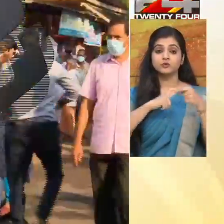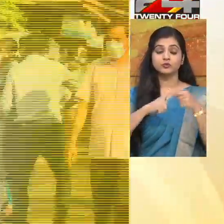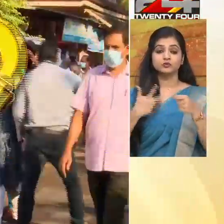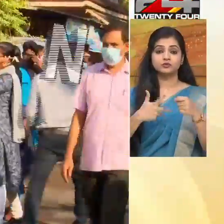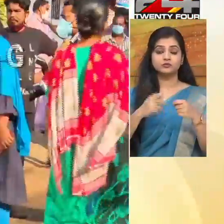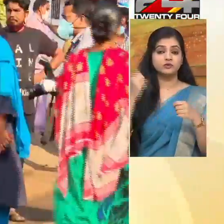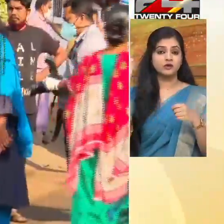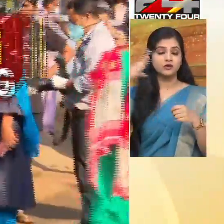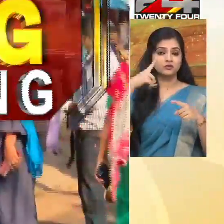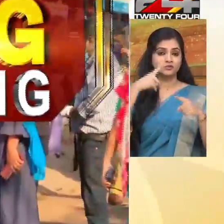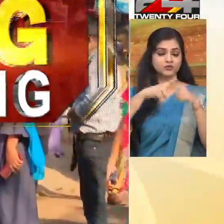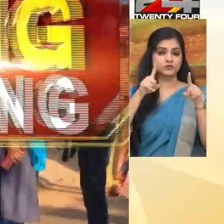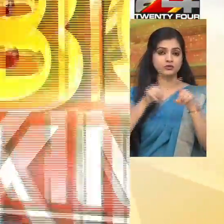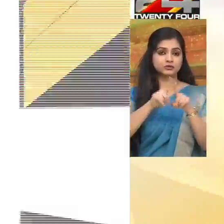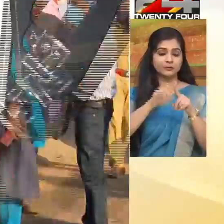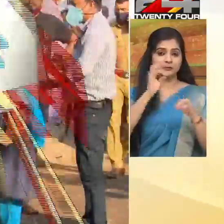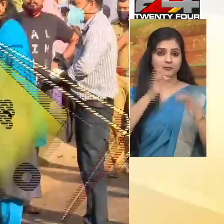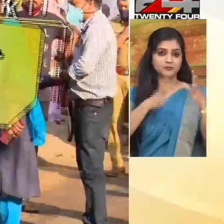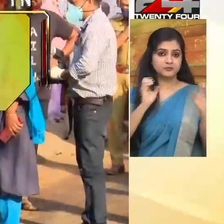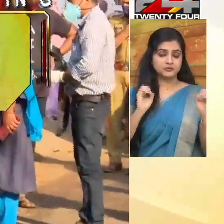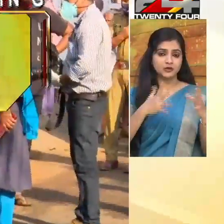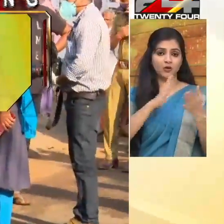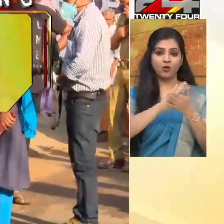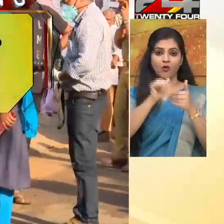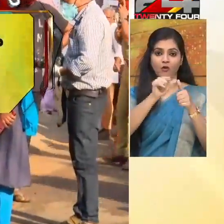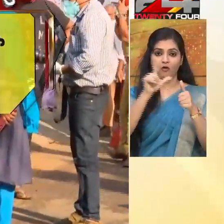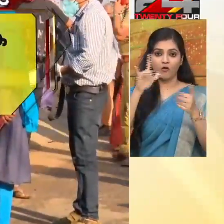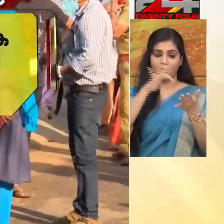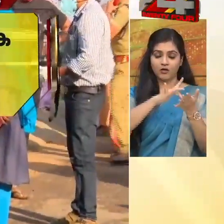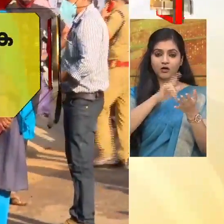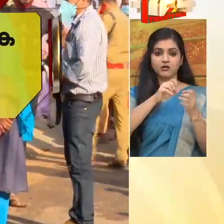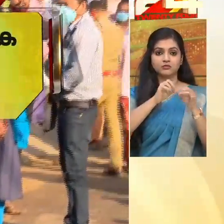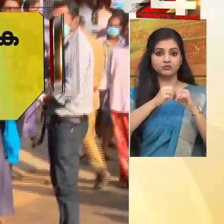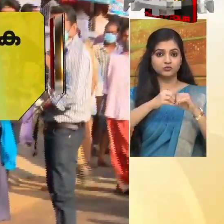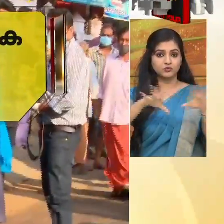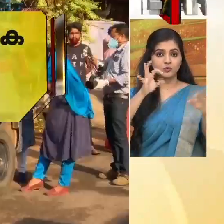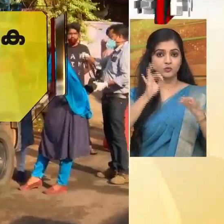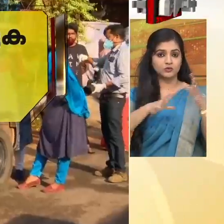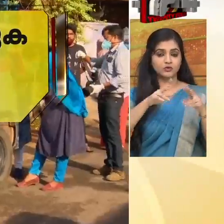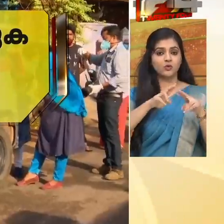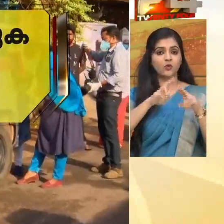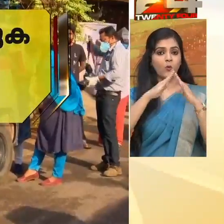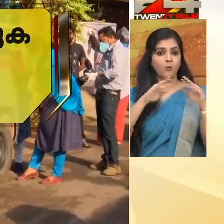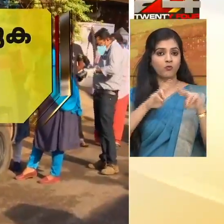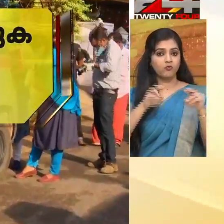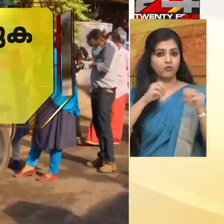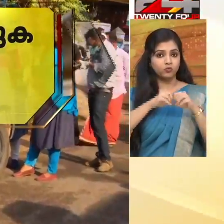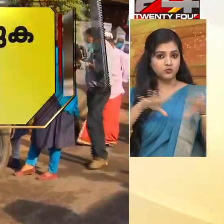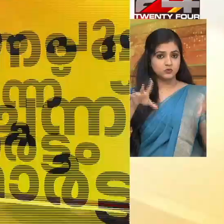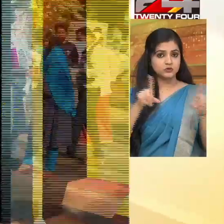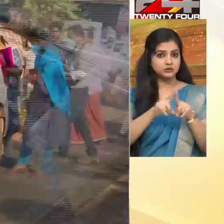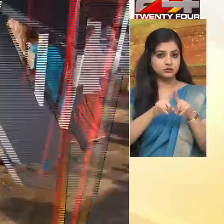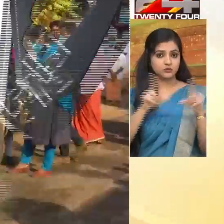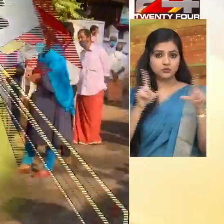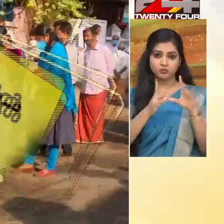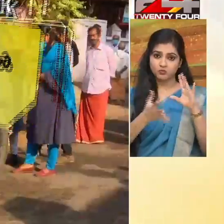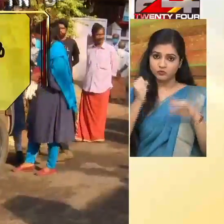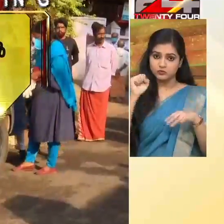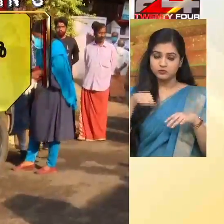ഷോർട്ട് സർക്യൂട്ട് കൃത്യമായി തന്നെ ഈ ഹാളിൽ നിന്ന് ഉണ്ടായ, അവിടെ നിന്ന് തീ എല്ലാ ഭാഗത്തേക്കും പടർന്നു എന്നാണോ ഇപ്പോൾ ഈ പരിശോധനയിൽ